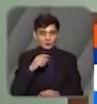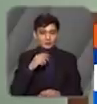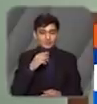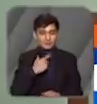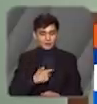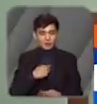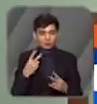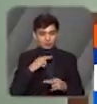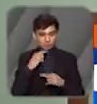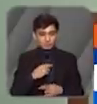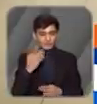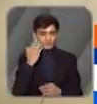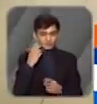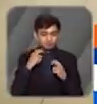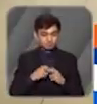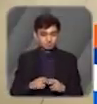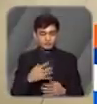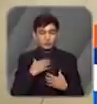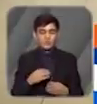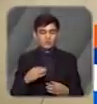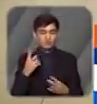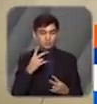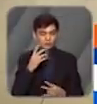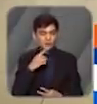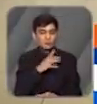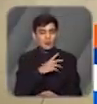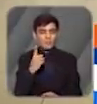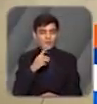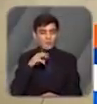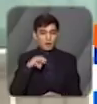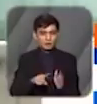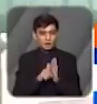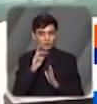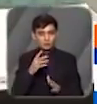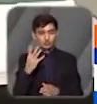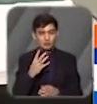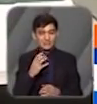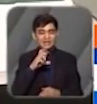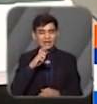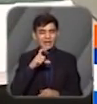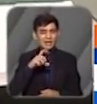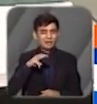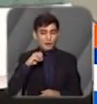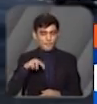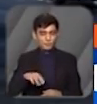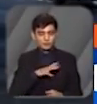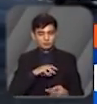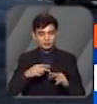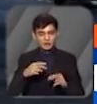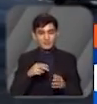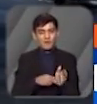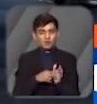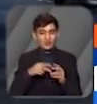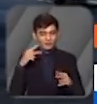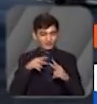пен денсаулығына мән беру керек. Ал 1 наурыздан бастап барлық жерде сақтық шаралары 4-ші деңгейге көшкен. Теміржол вокзалдары мен